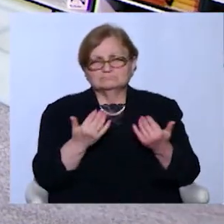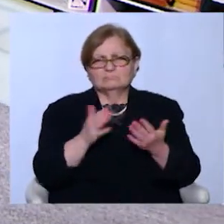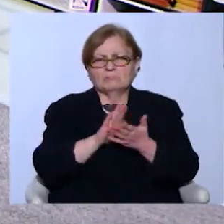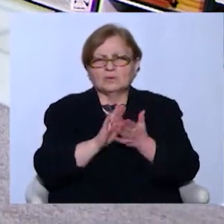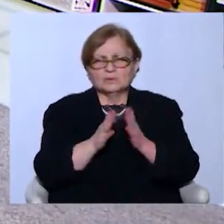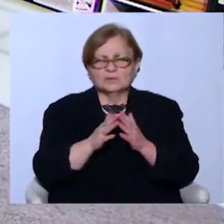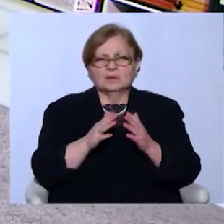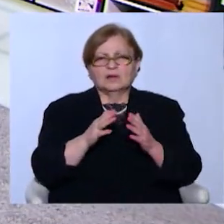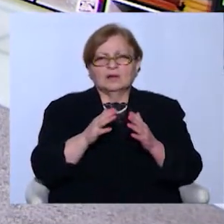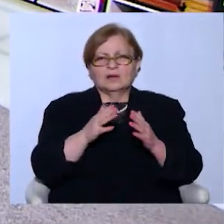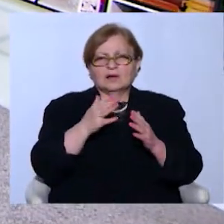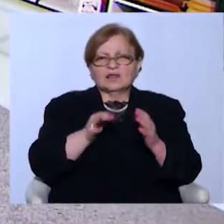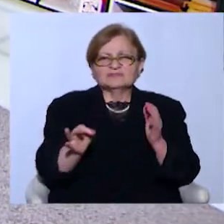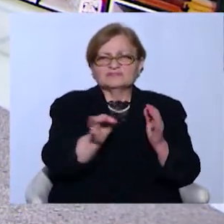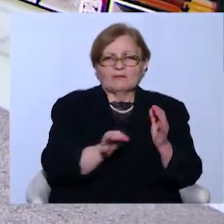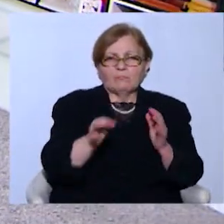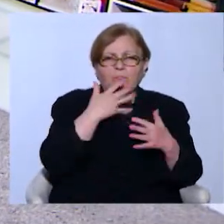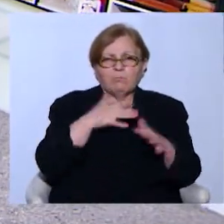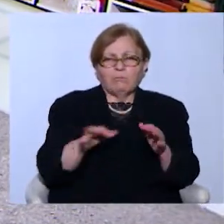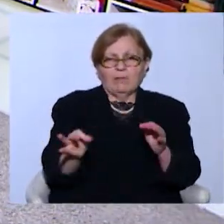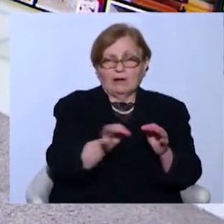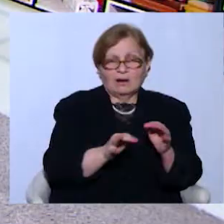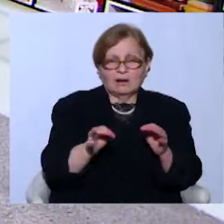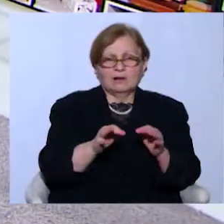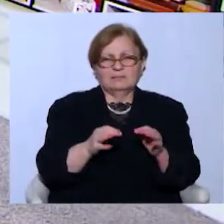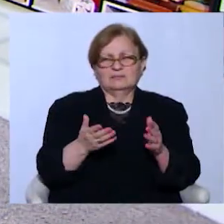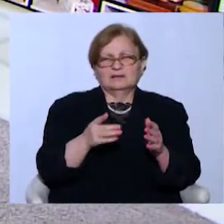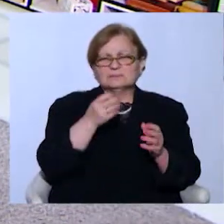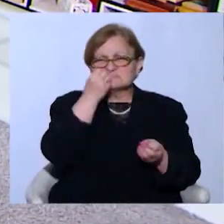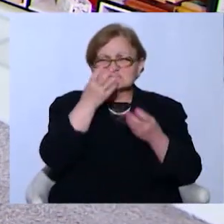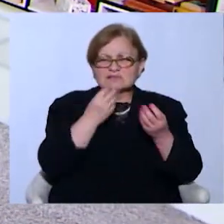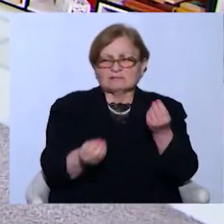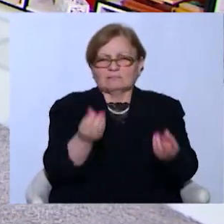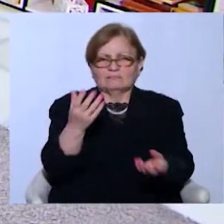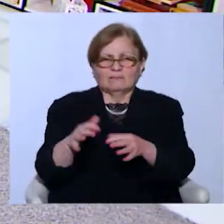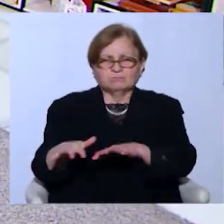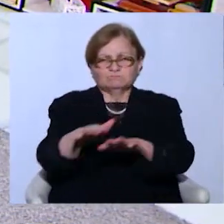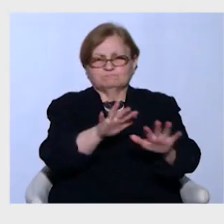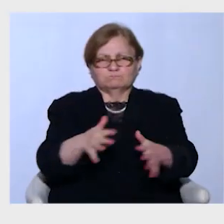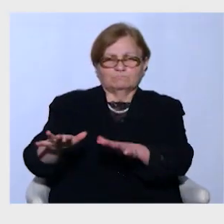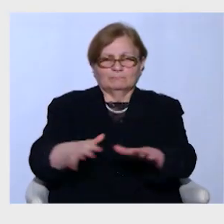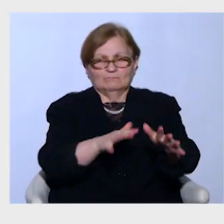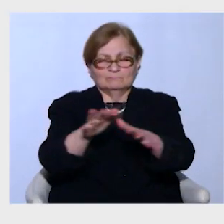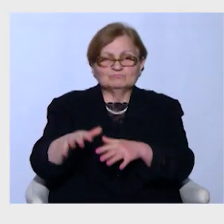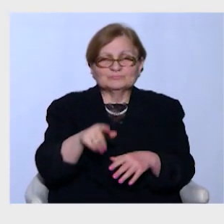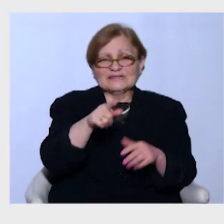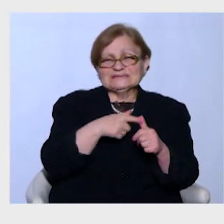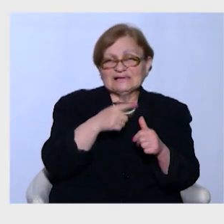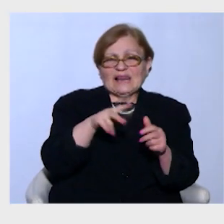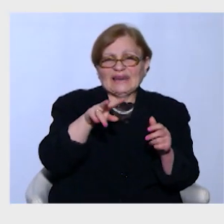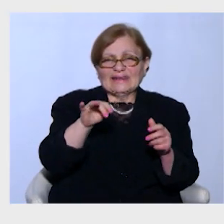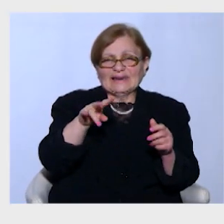შექმნილი ტბებზე და ტბორებზე. სხვადასხვა მცენარეებისთვის, წყლის მცენარეებისთვის. ერთ-ერთი ყველაზე ლამაზი მცენარე ლილია,